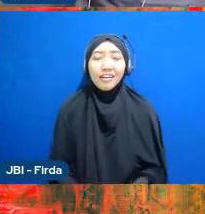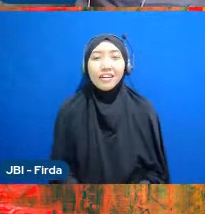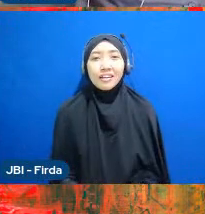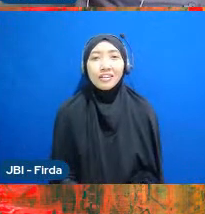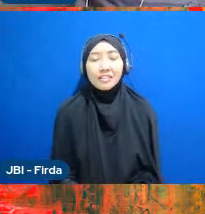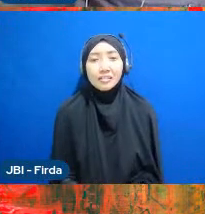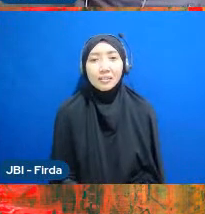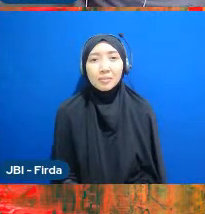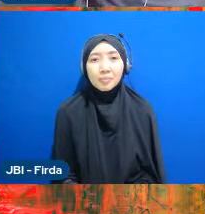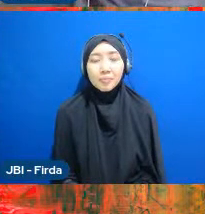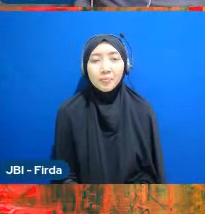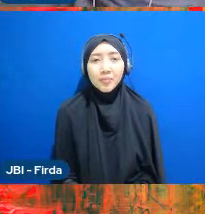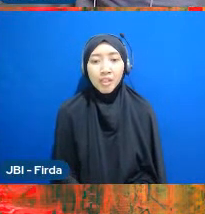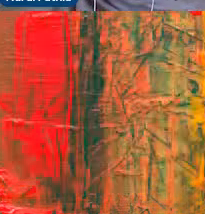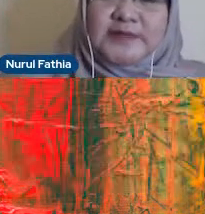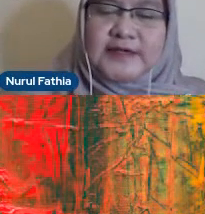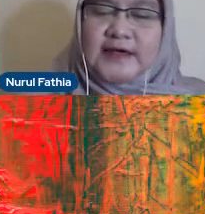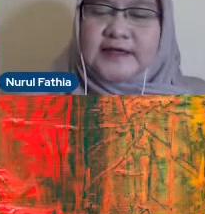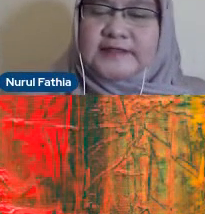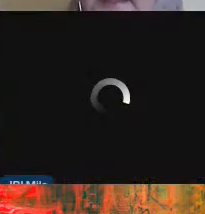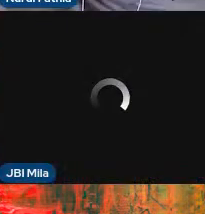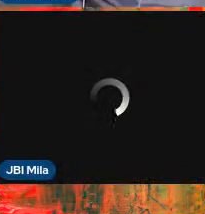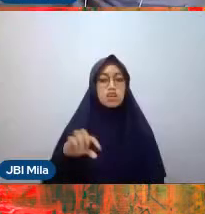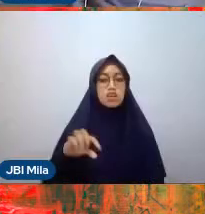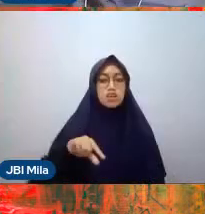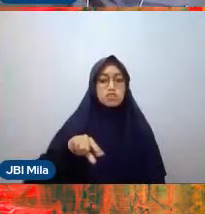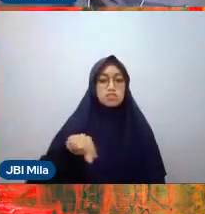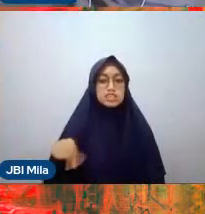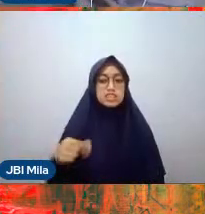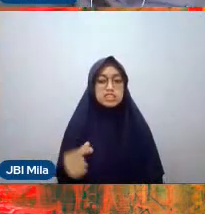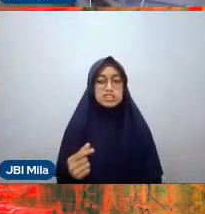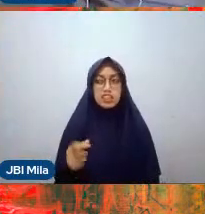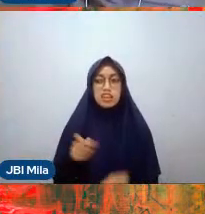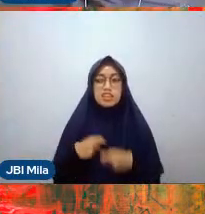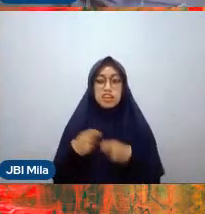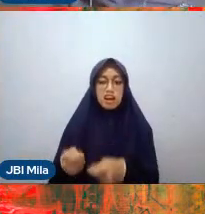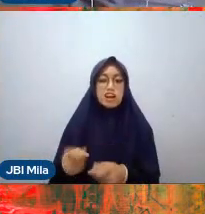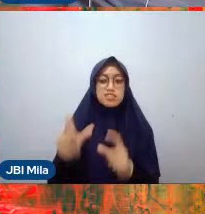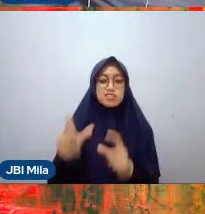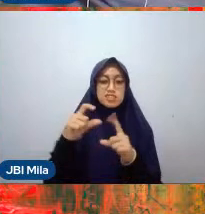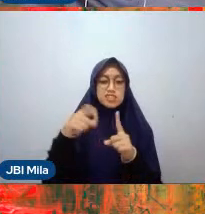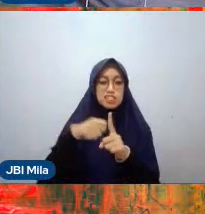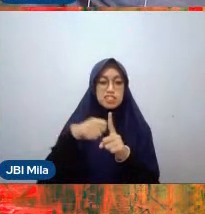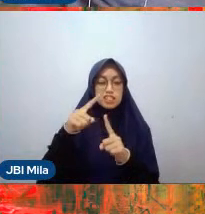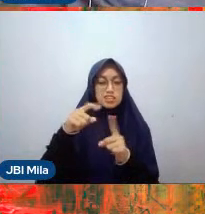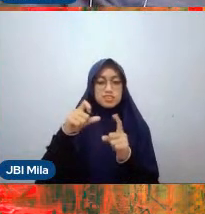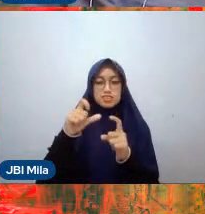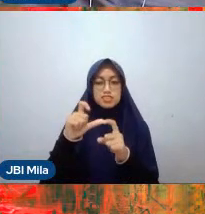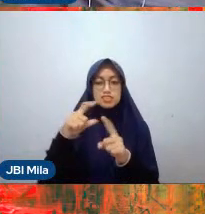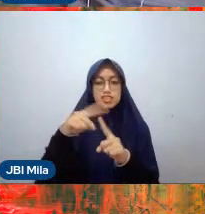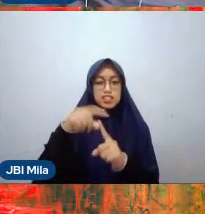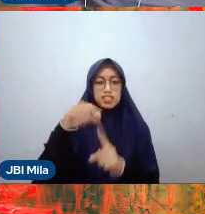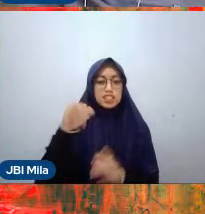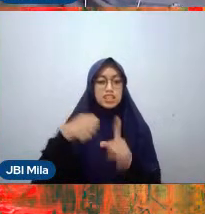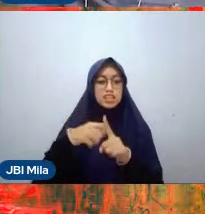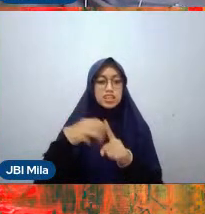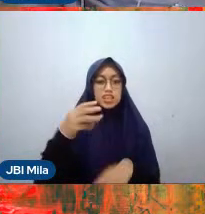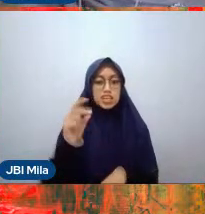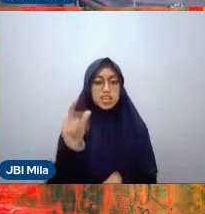ketika ada anak kecil yang memberikan stiker, ya, stiker misalnya, ketika dia beli stiker, kemudian dia juga